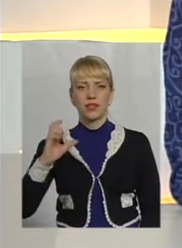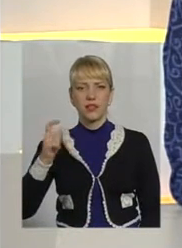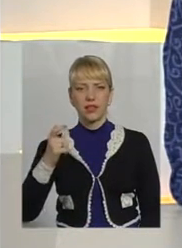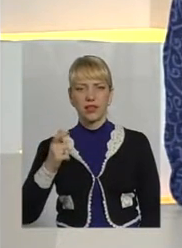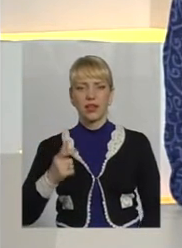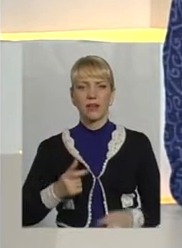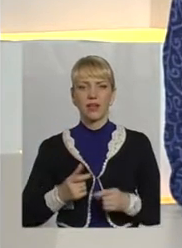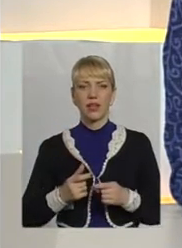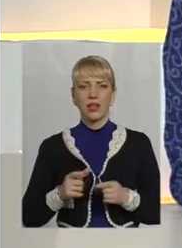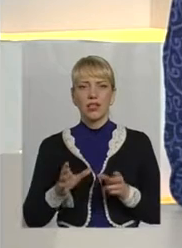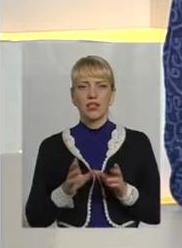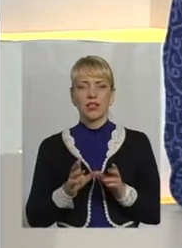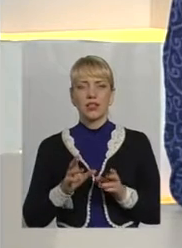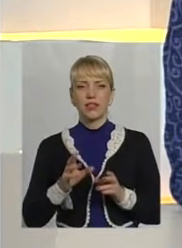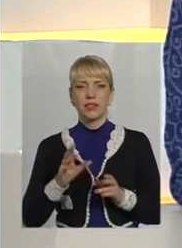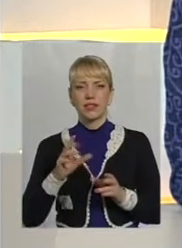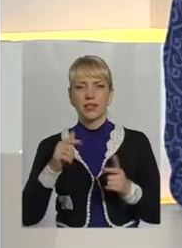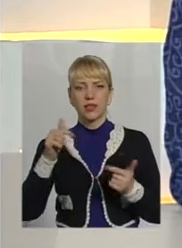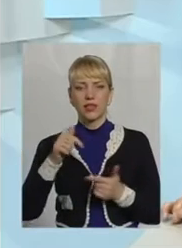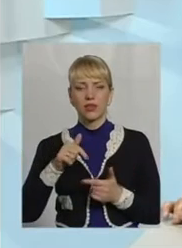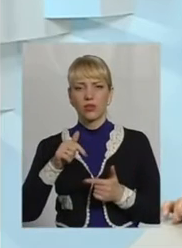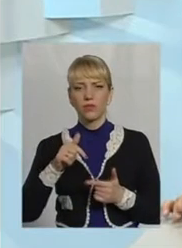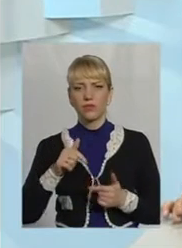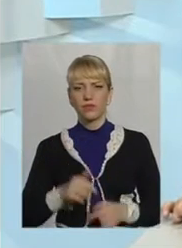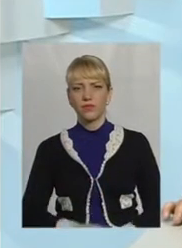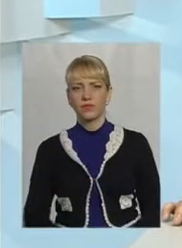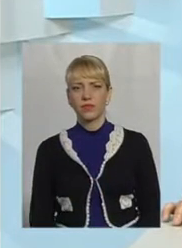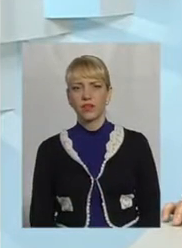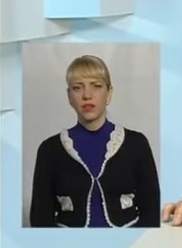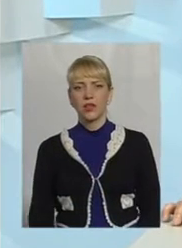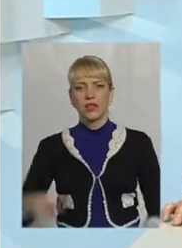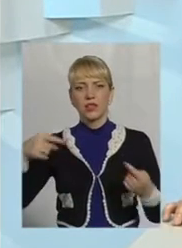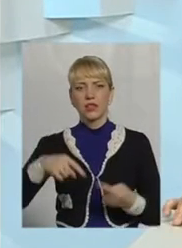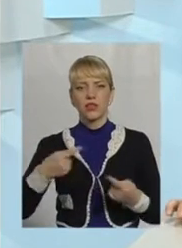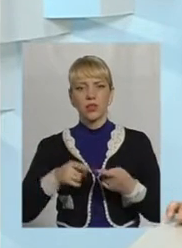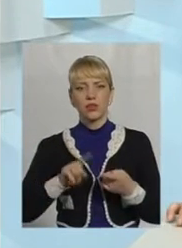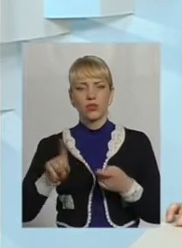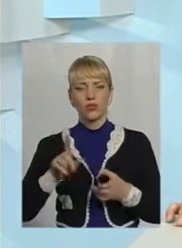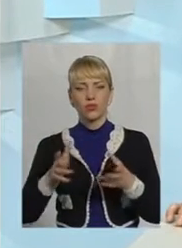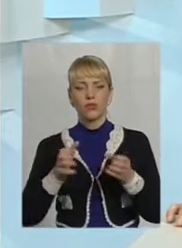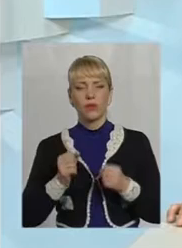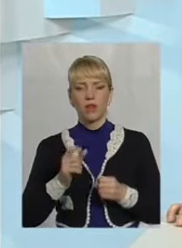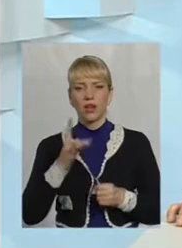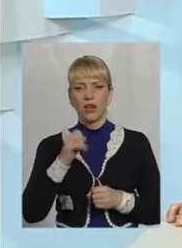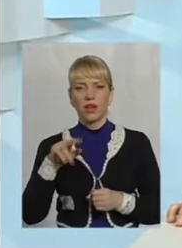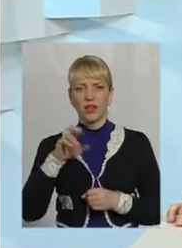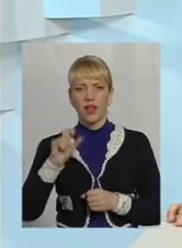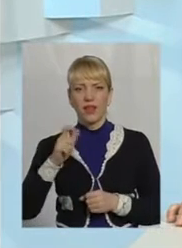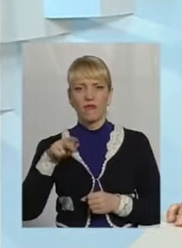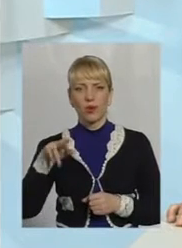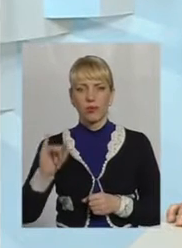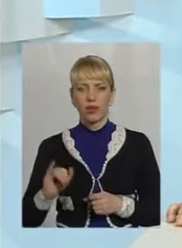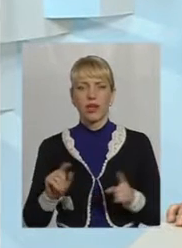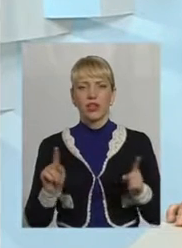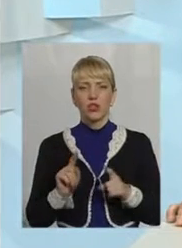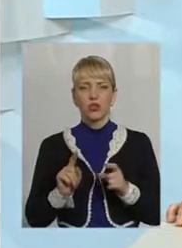безпеки і співробітництва в Європі, згідно того, що приймала Рада Європи, все,